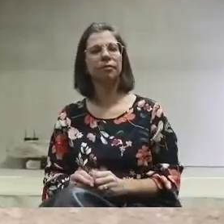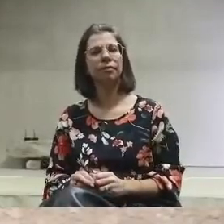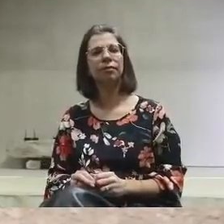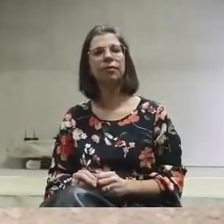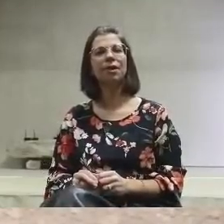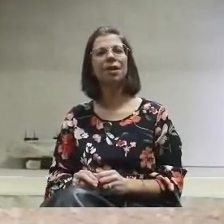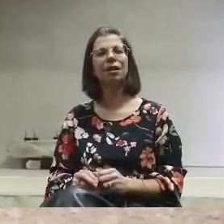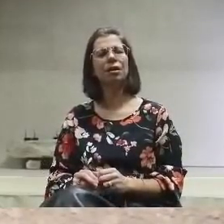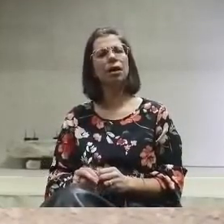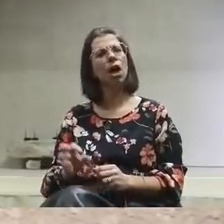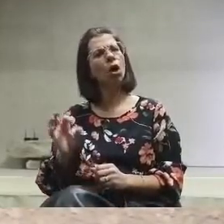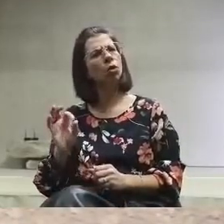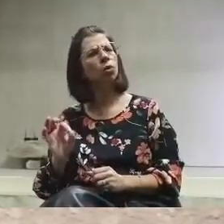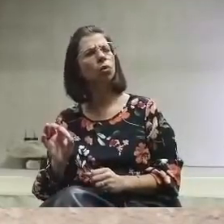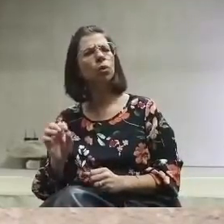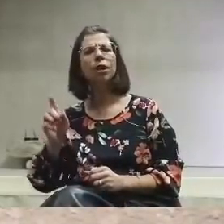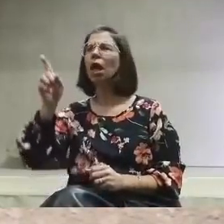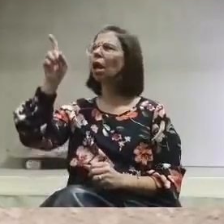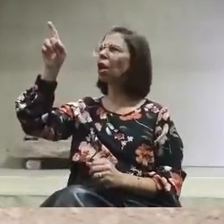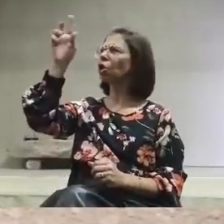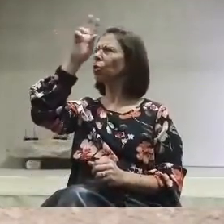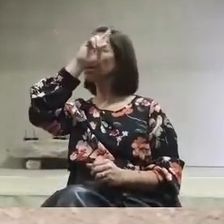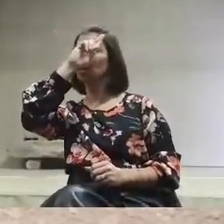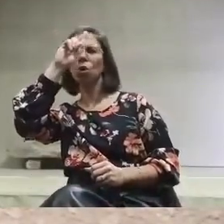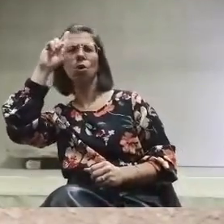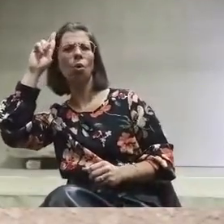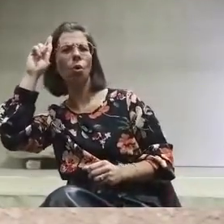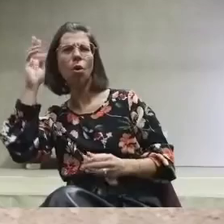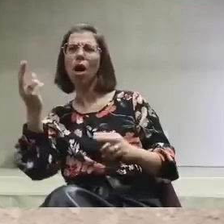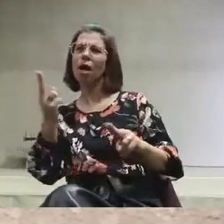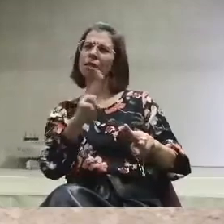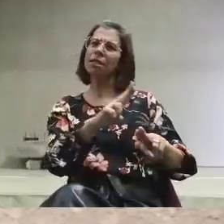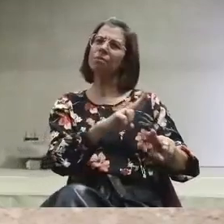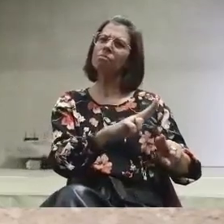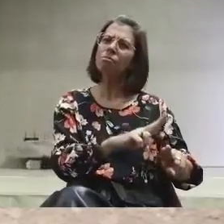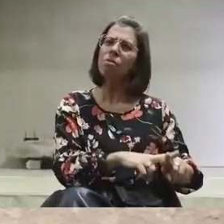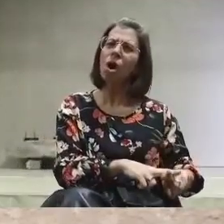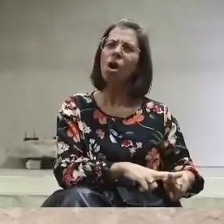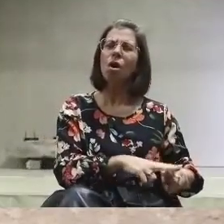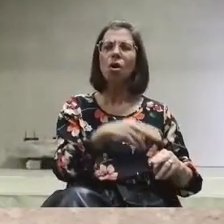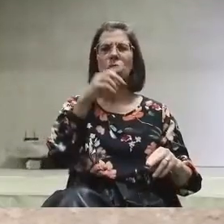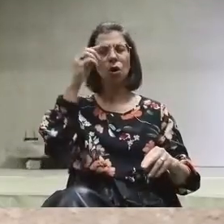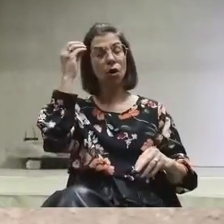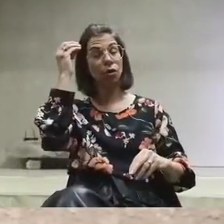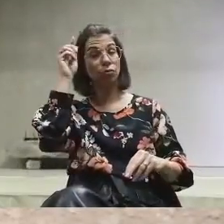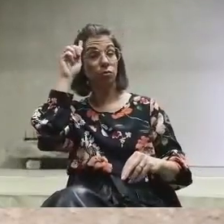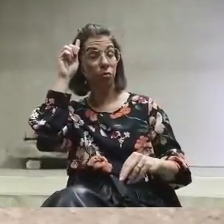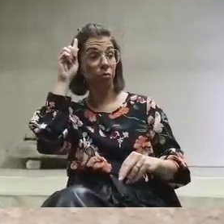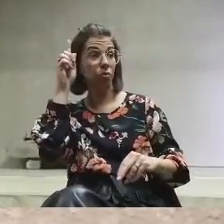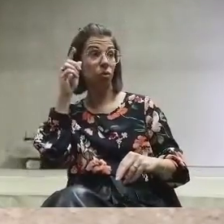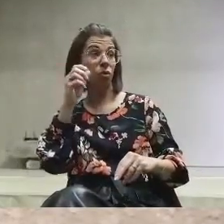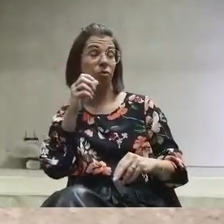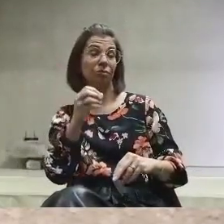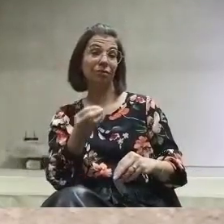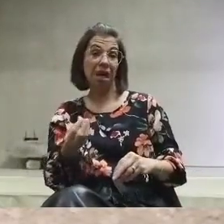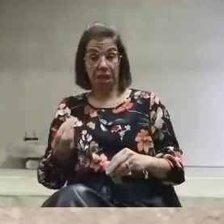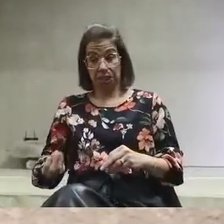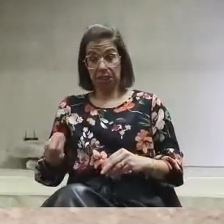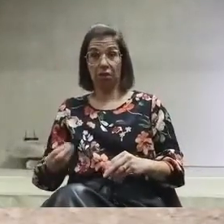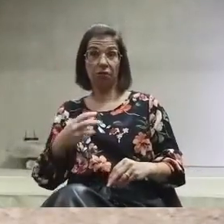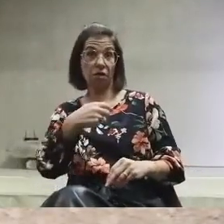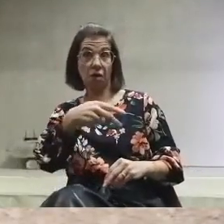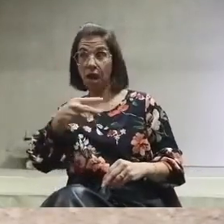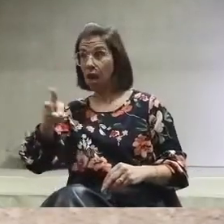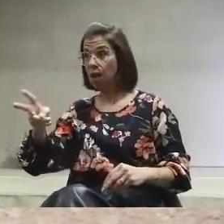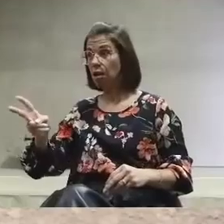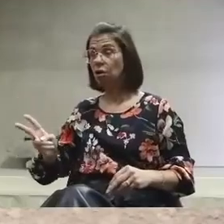roi qui meurt pour ses sujets, Jésus qui donne sa vie pour les pécheurs. Mais vous avez vu dans notre